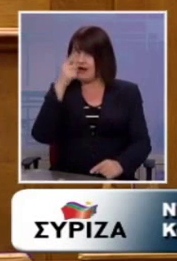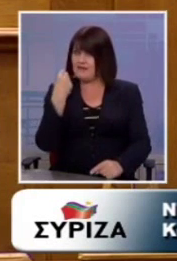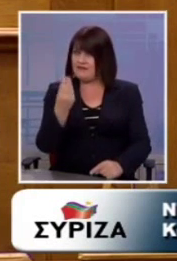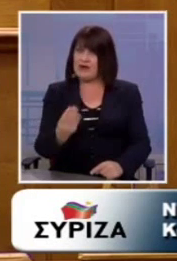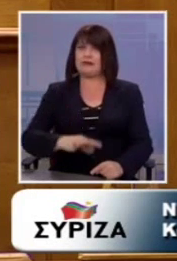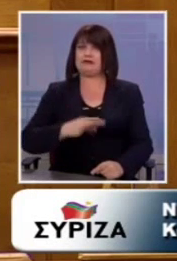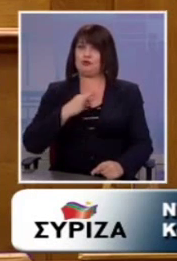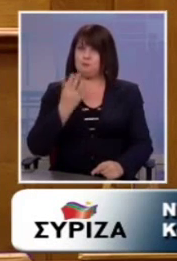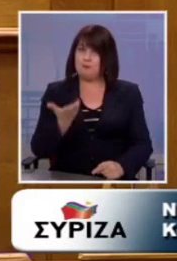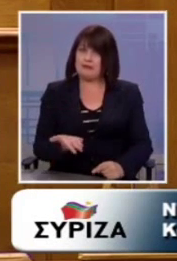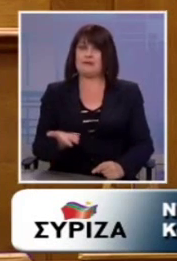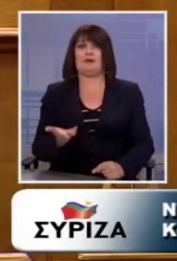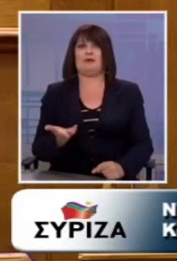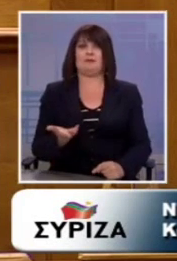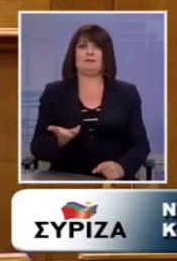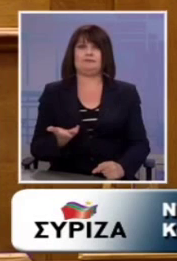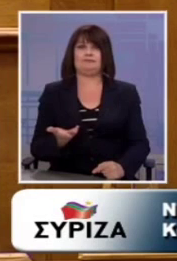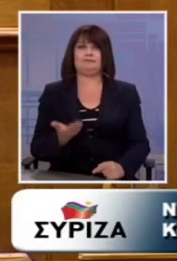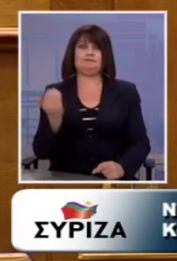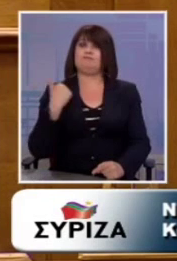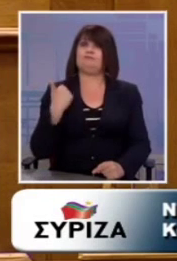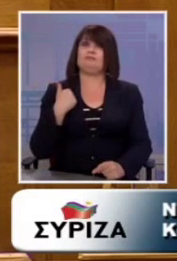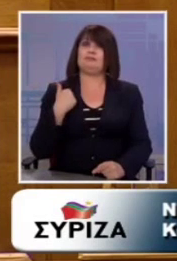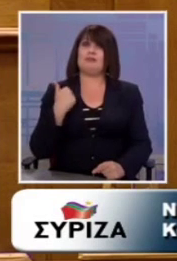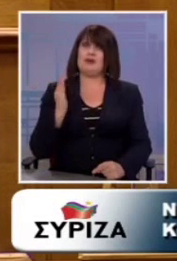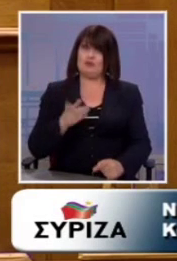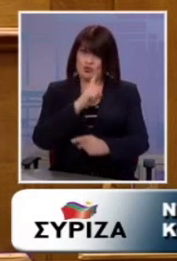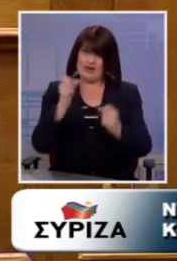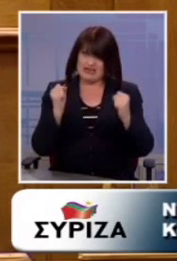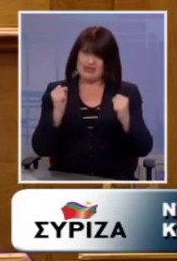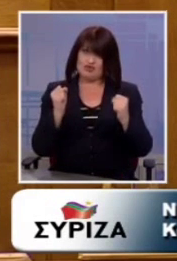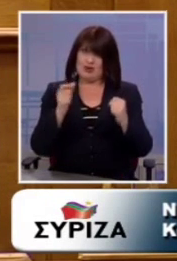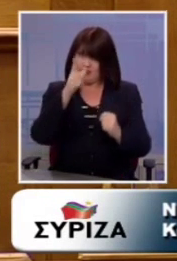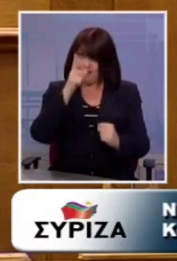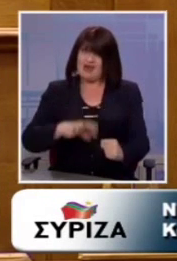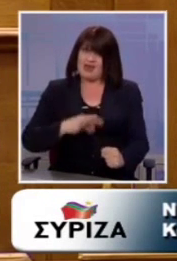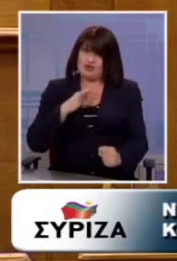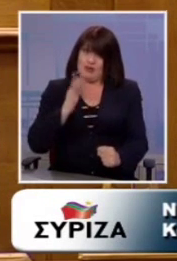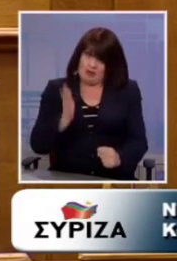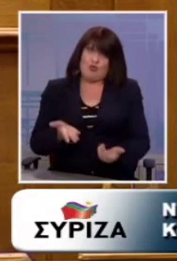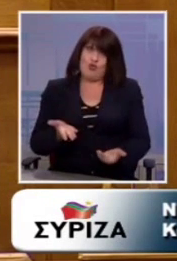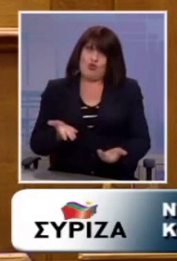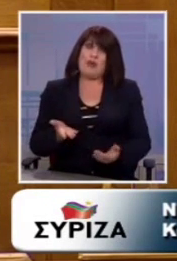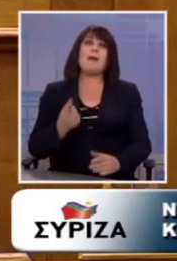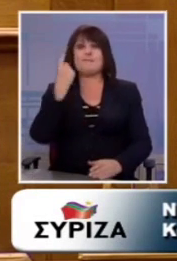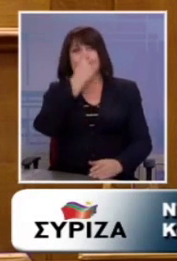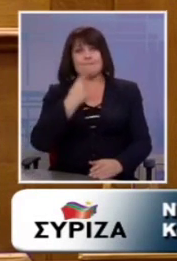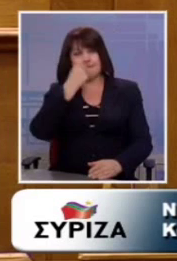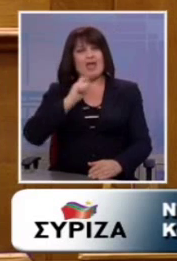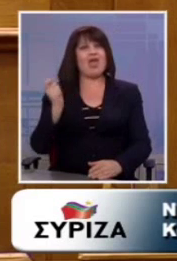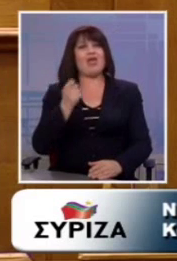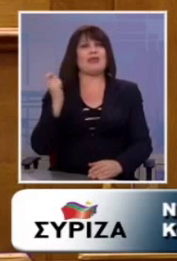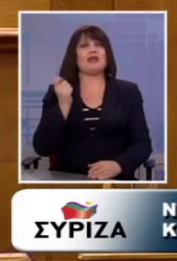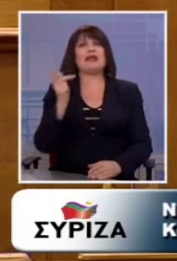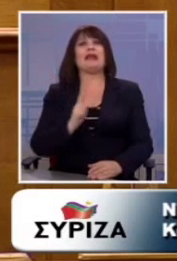την αξιοπρέπεια, και θα με ρωτήσετε, μα με αυτά μπορεί να ζήσει ο λαός? Η υπερηφάνεια και η προσωπική, εθνική